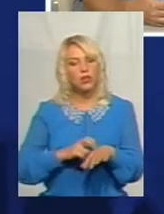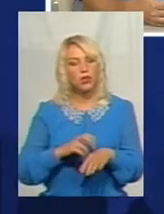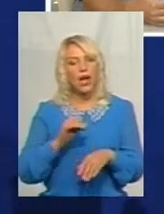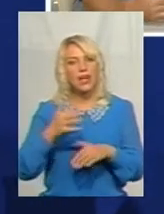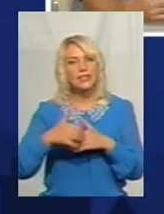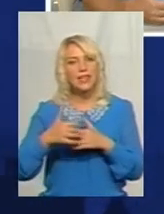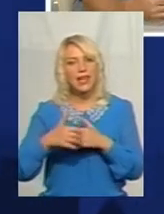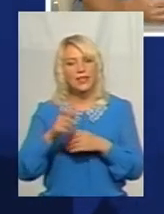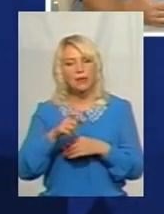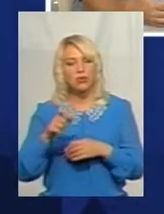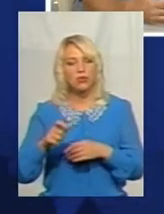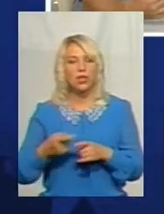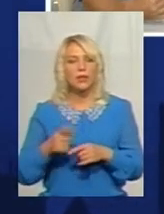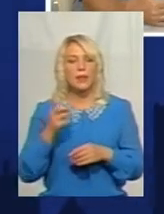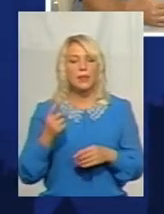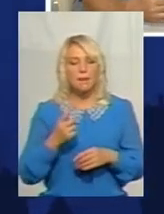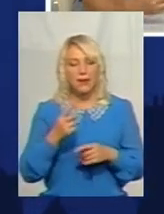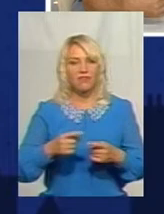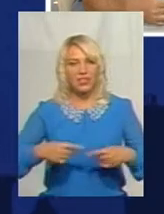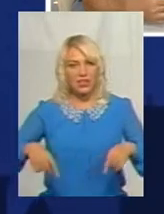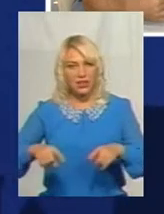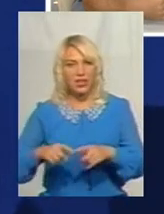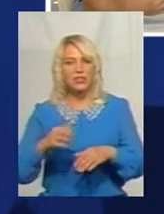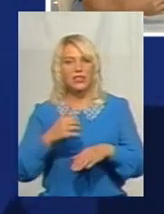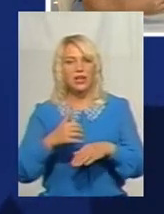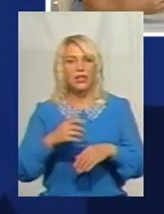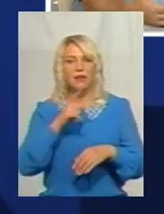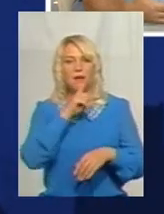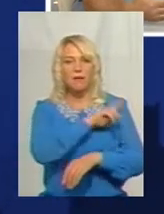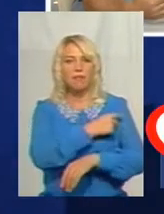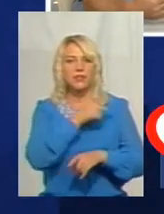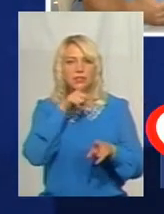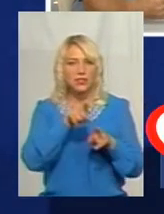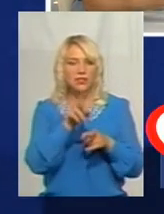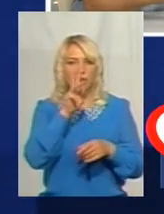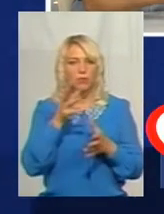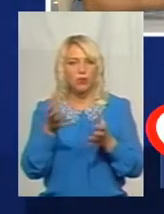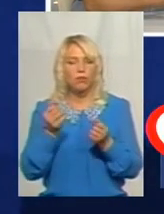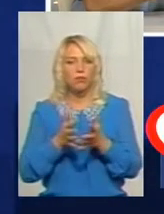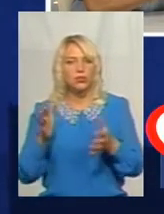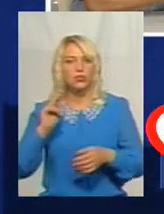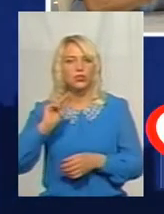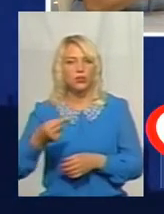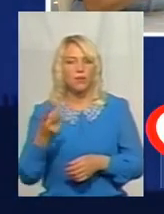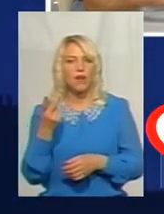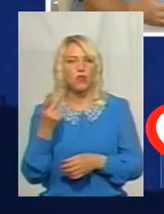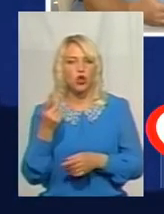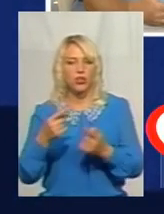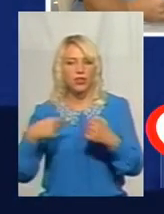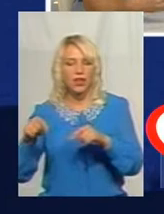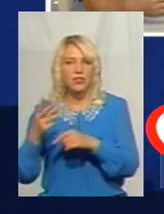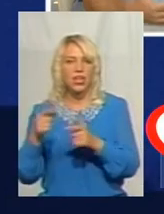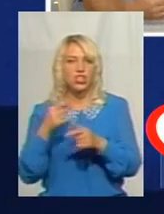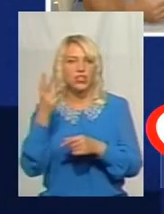середнього персоналу інших? Ні, на первинній ланці і середній персонал получає зарплату більшу, ніж, скажімо так, на вторинній ланці чи на